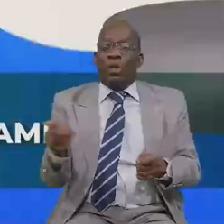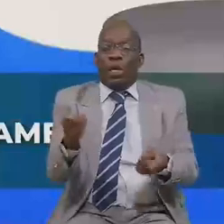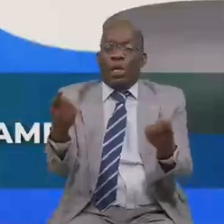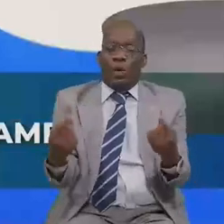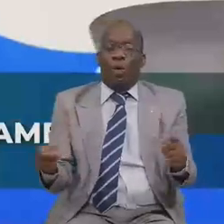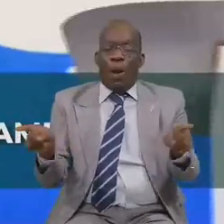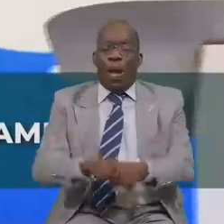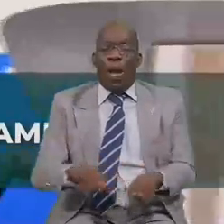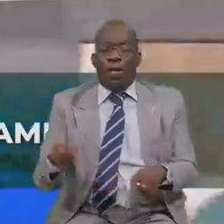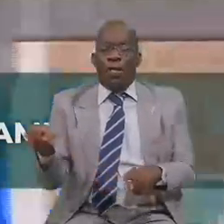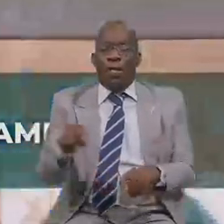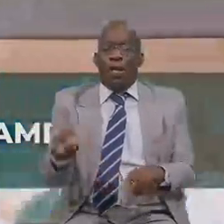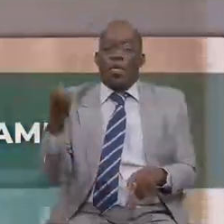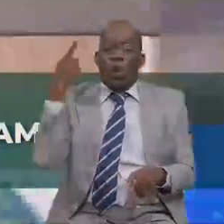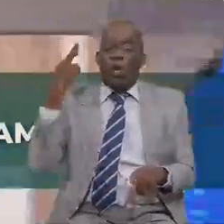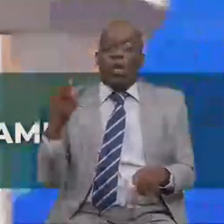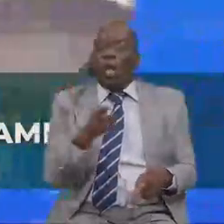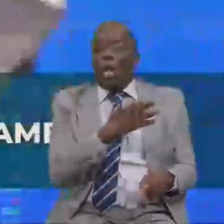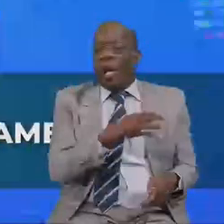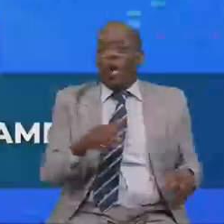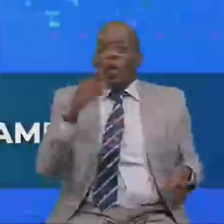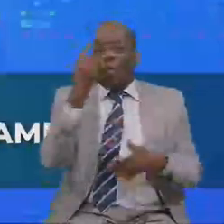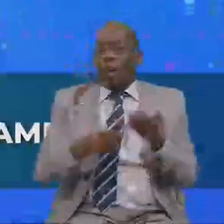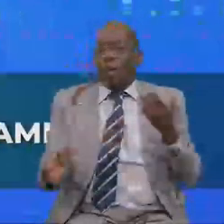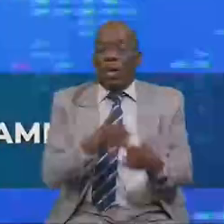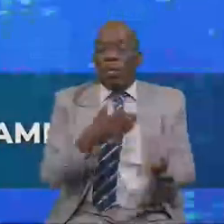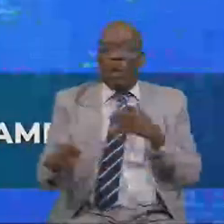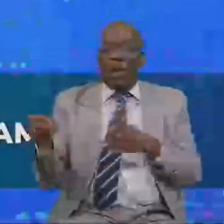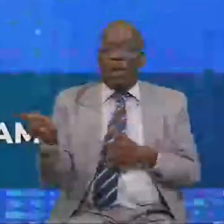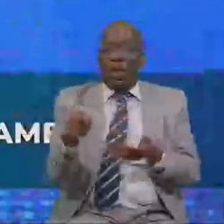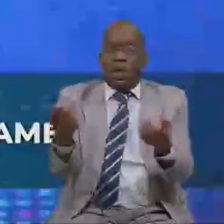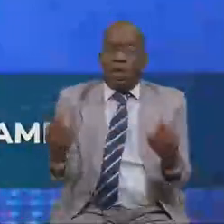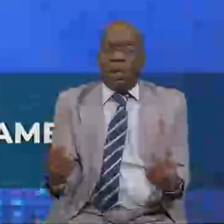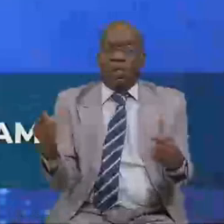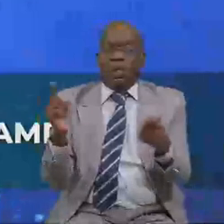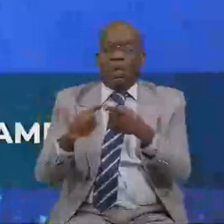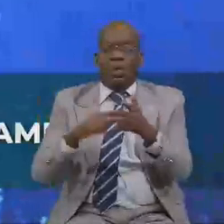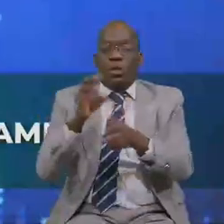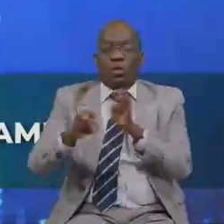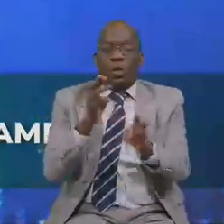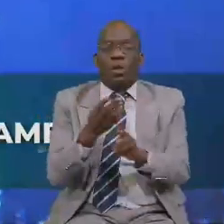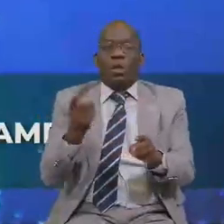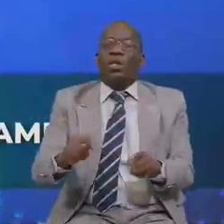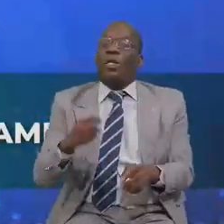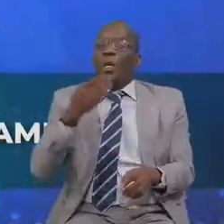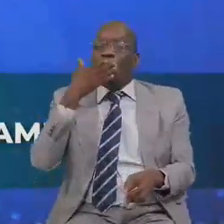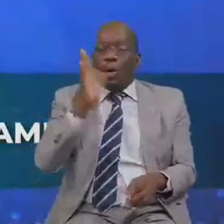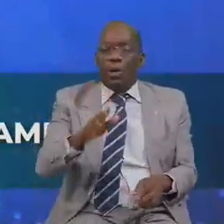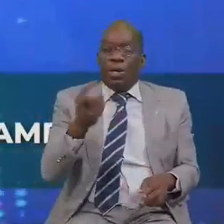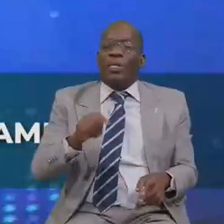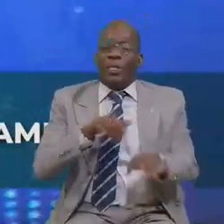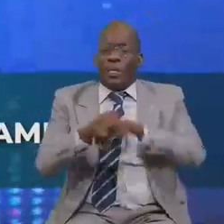qui continuent comme ça, quel que soit ce qu'ils ont amené dans ce monde. La dépravation, la tromperie, le